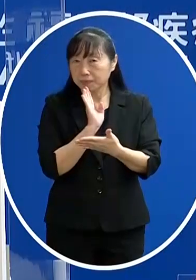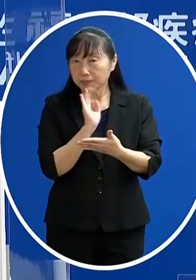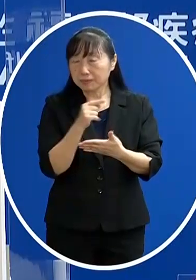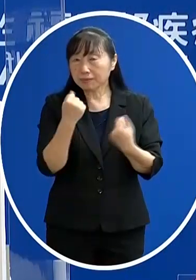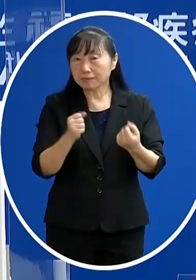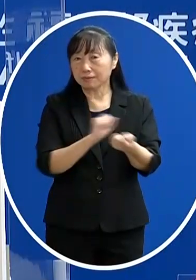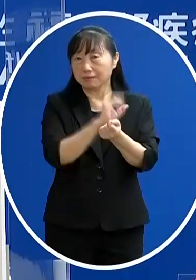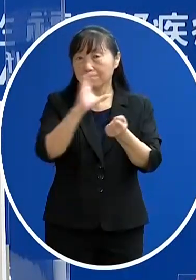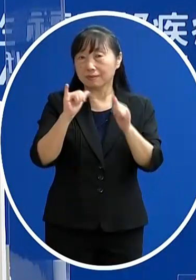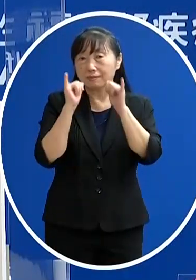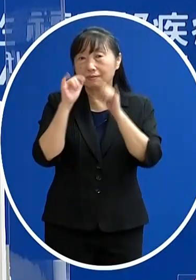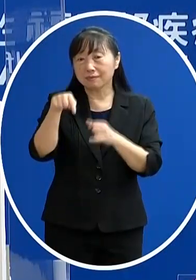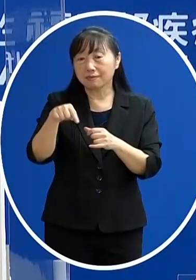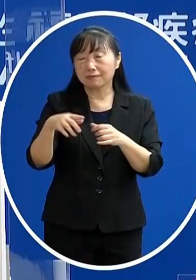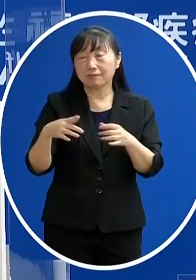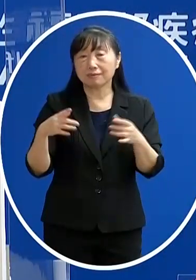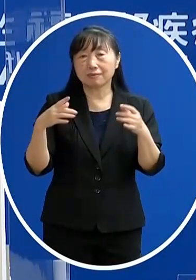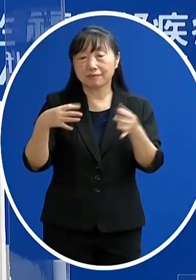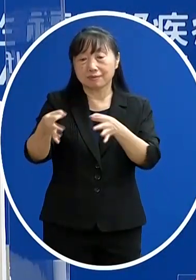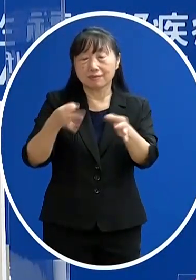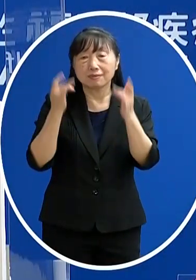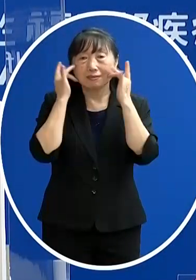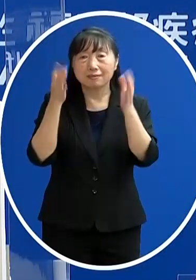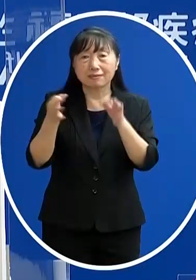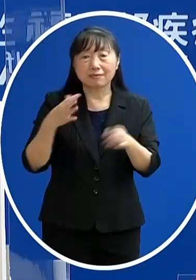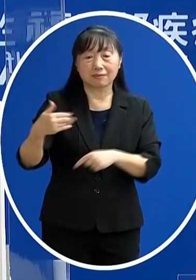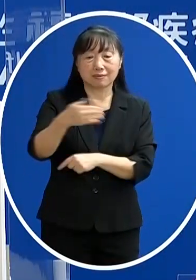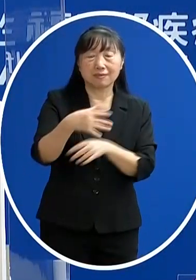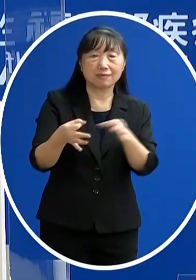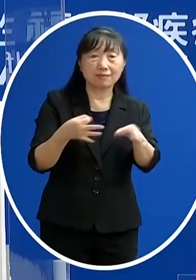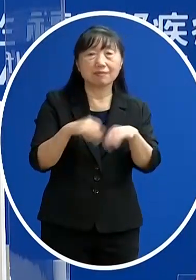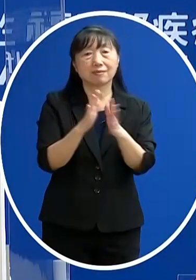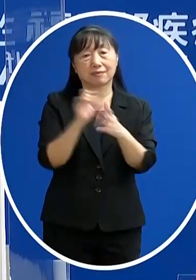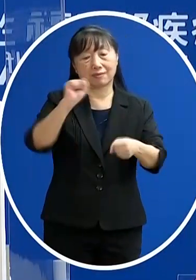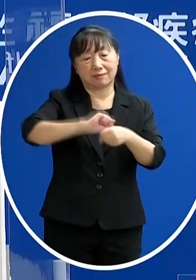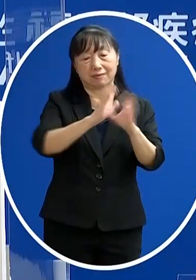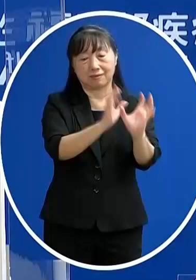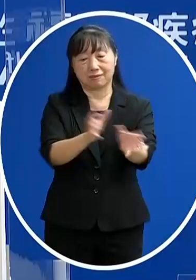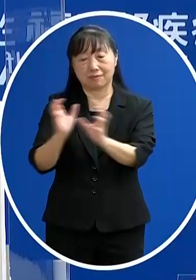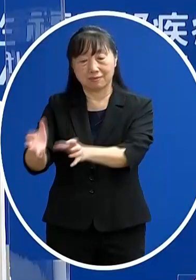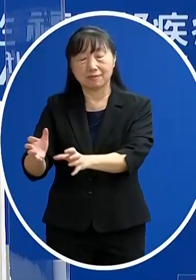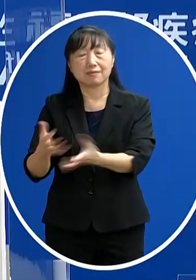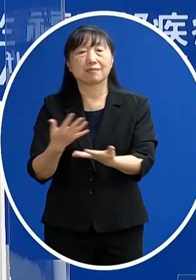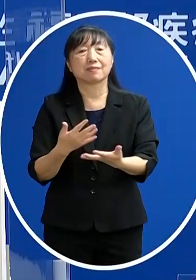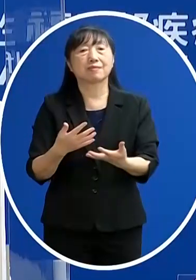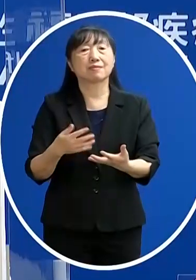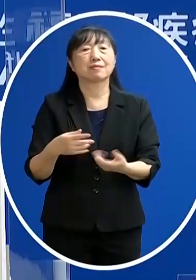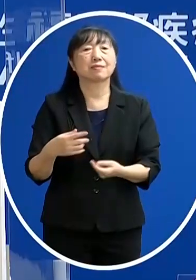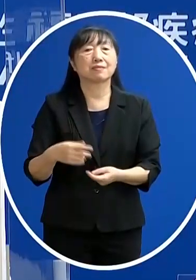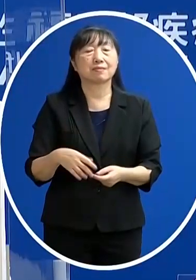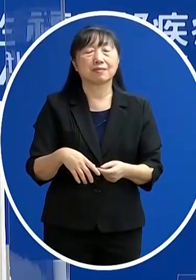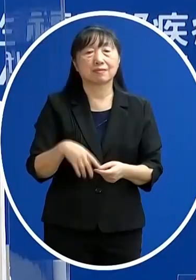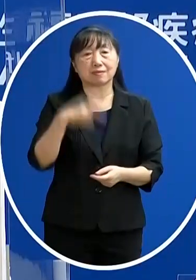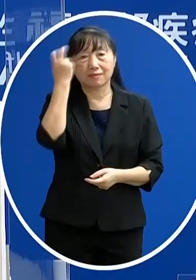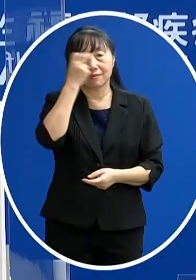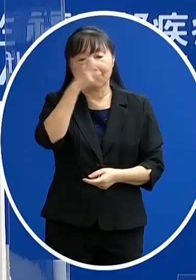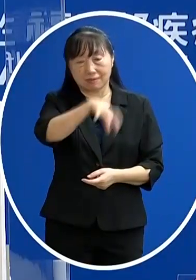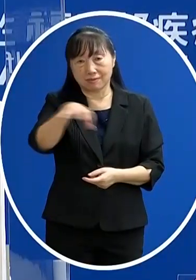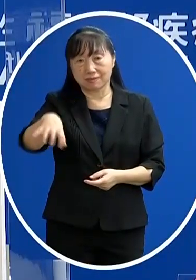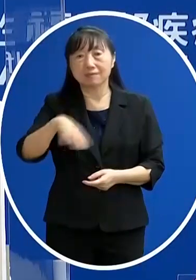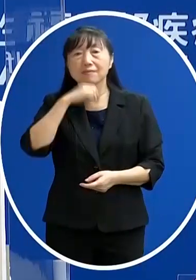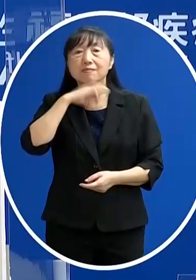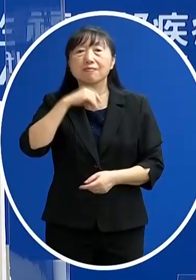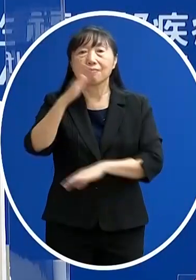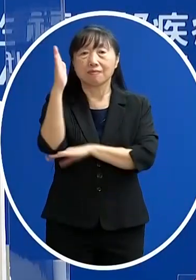的北社寮市场和鱼市场再加设筛检站，那屏东县政府也是有计